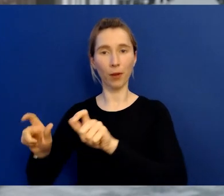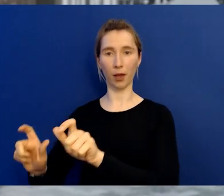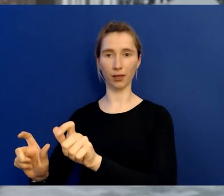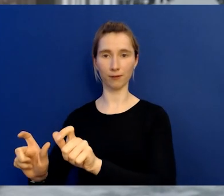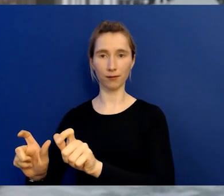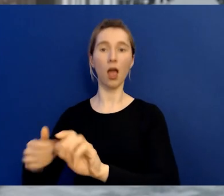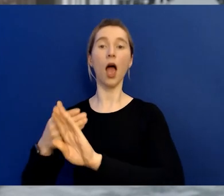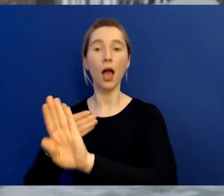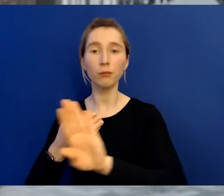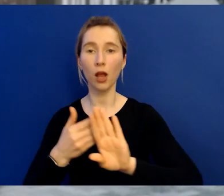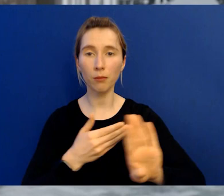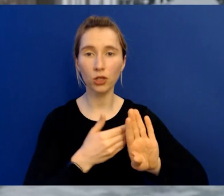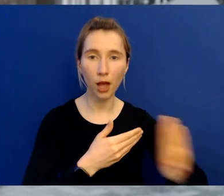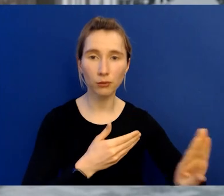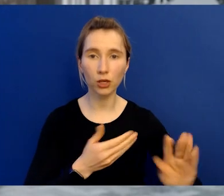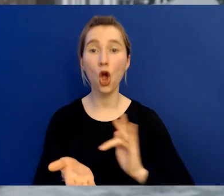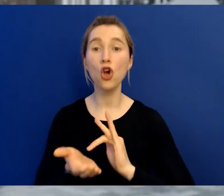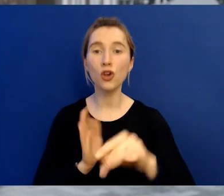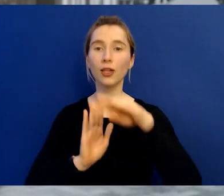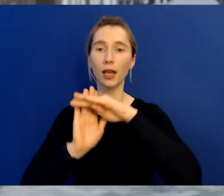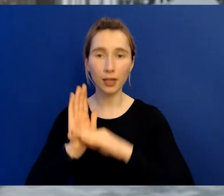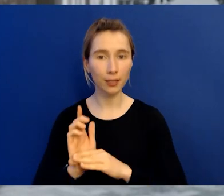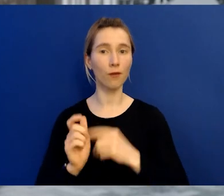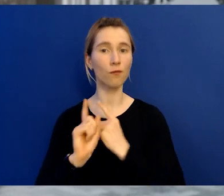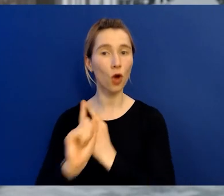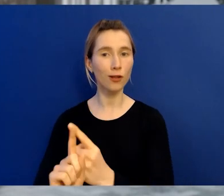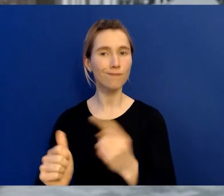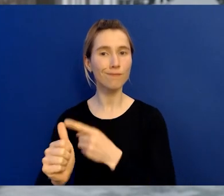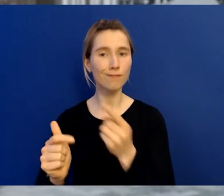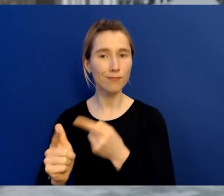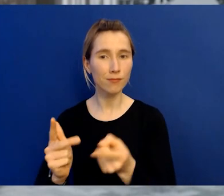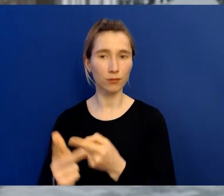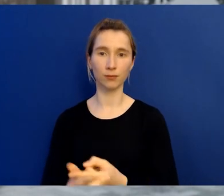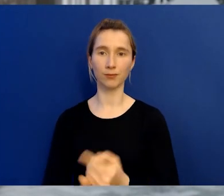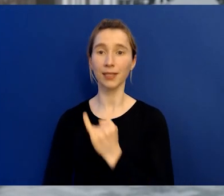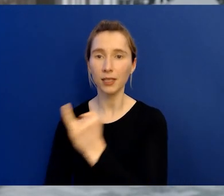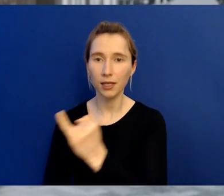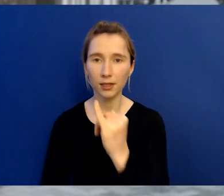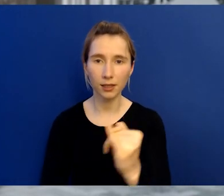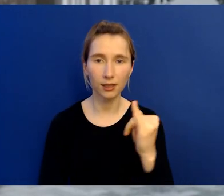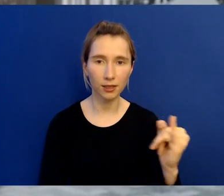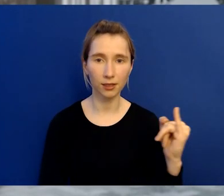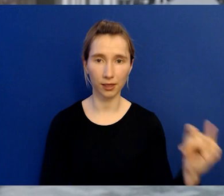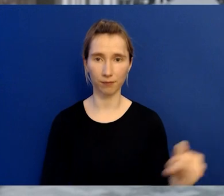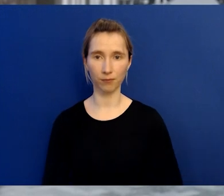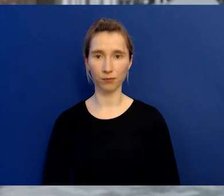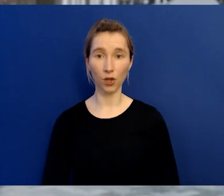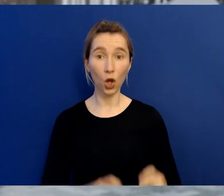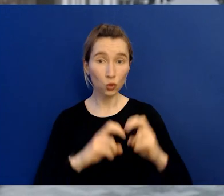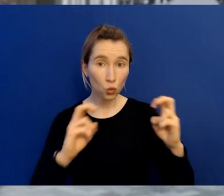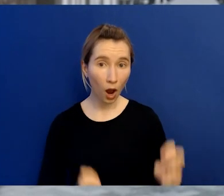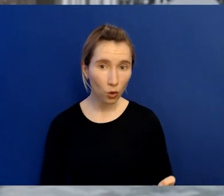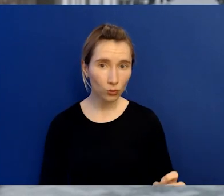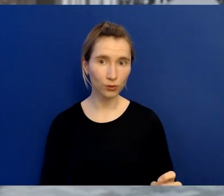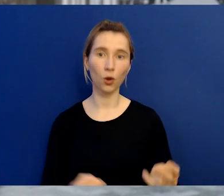Abstand halten. Wir müssen die Hygieneregeln einhalten. Das gilt für jeden Einzelnen, ob zu Hause oder